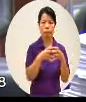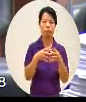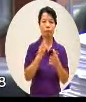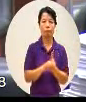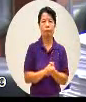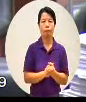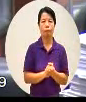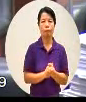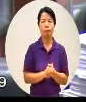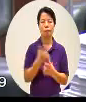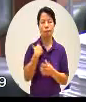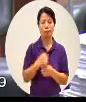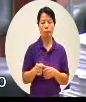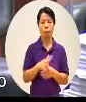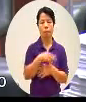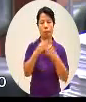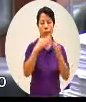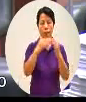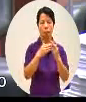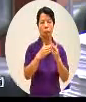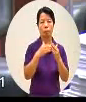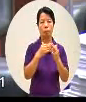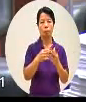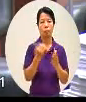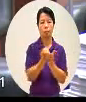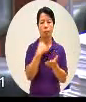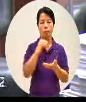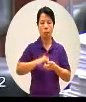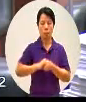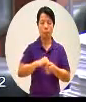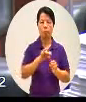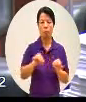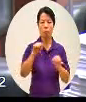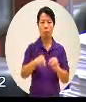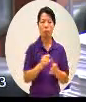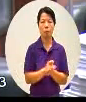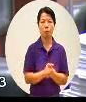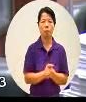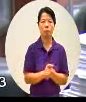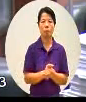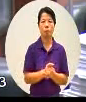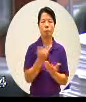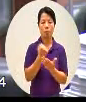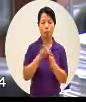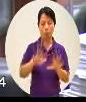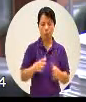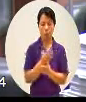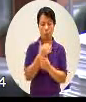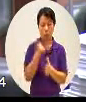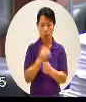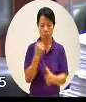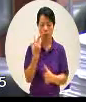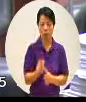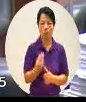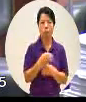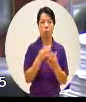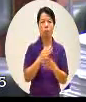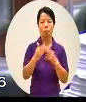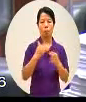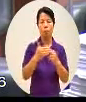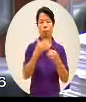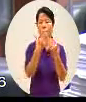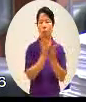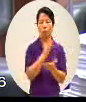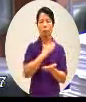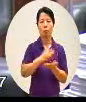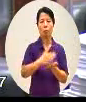有机关学校预定地，咱是毋是无要开发的？啊，即摆人拢少子化，学校拢一直咧猜测啊，